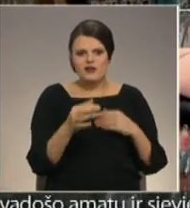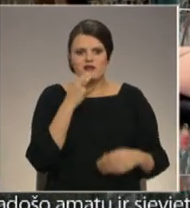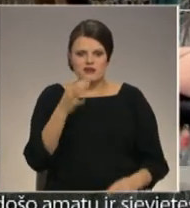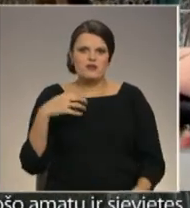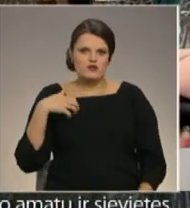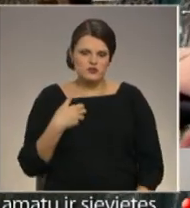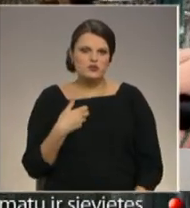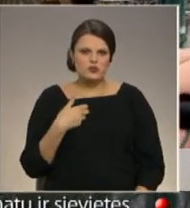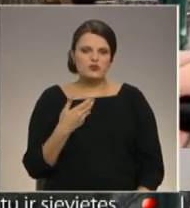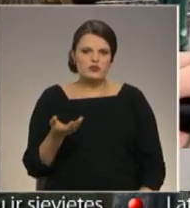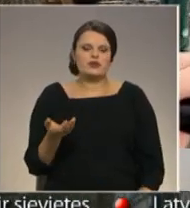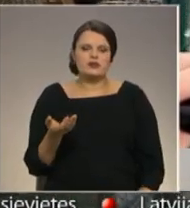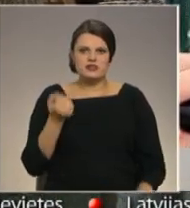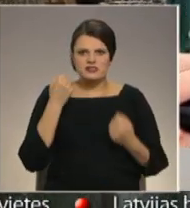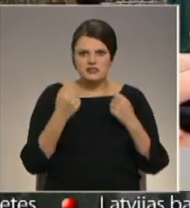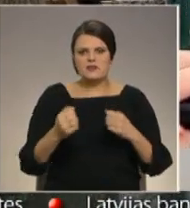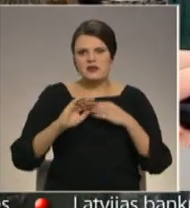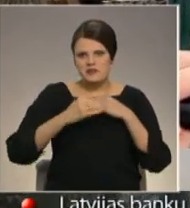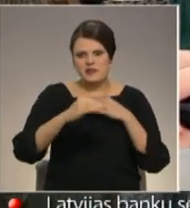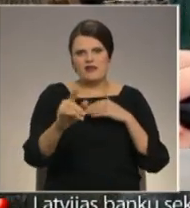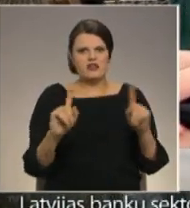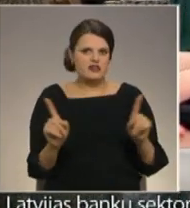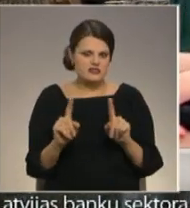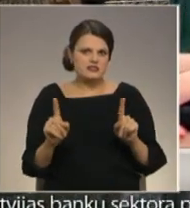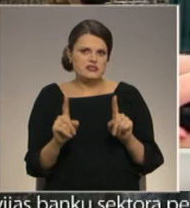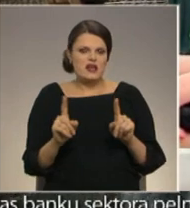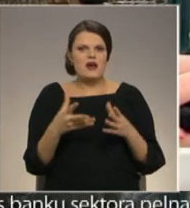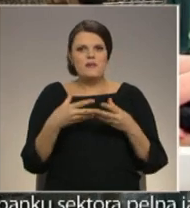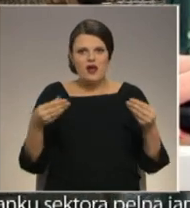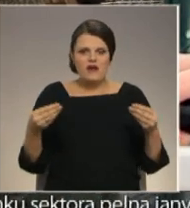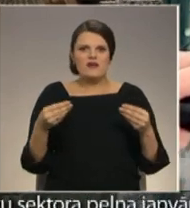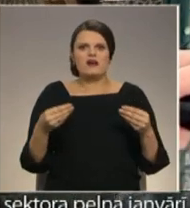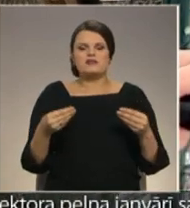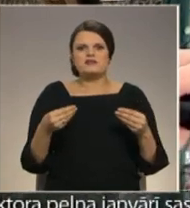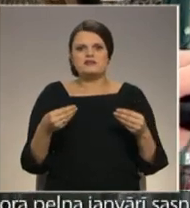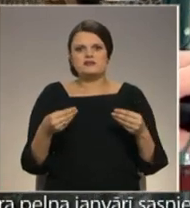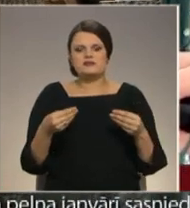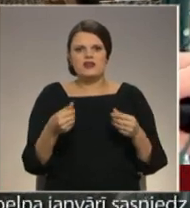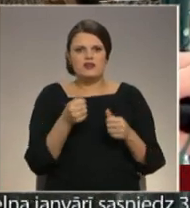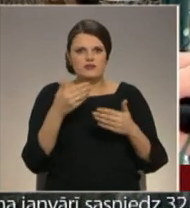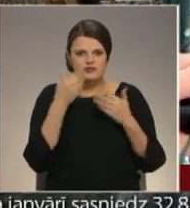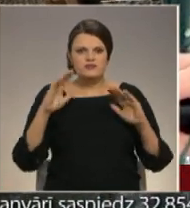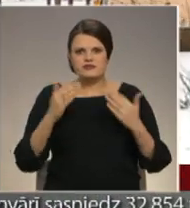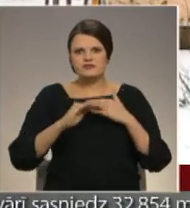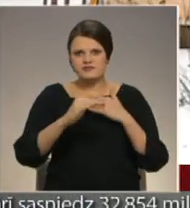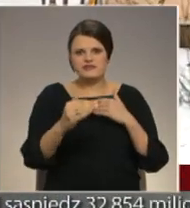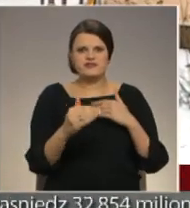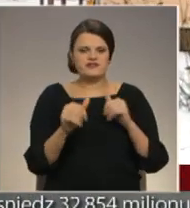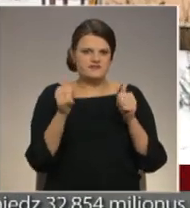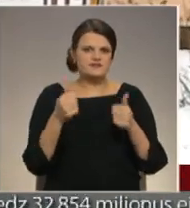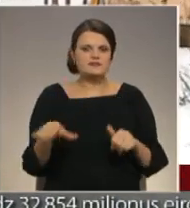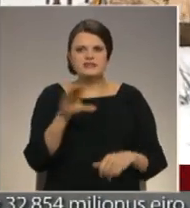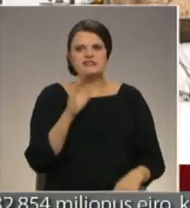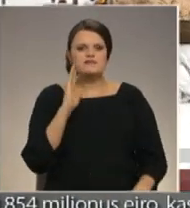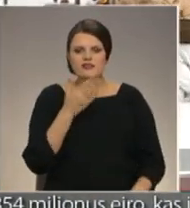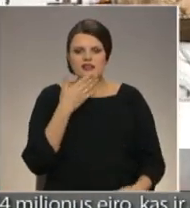drūmi. Drūmi, bedrēns. Tā jau viņa pavasaros nerūkst sevišķi, bet nu, tās bedres veidojas. Mēs